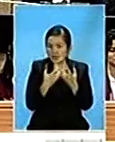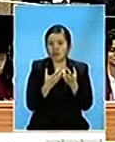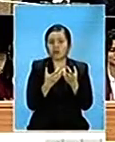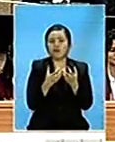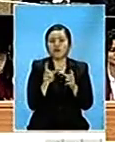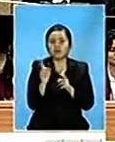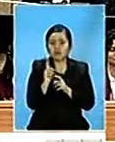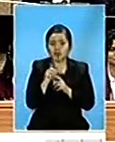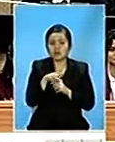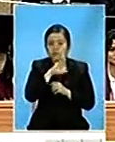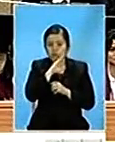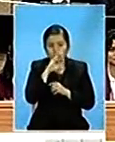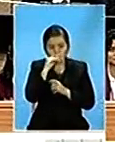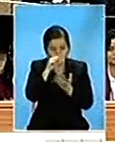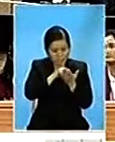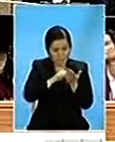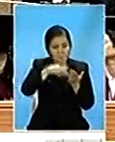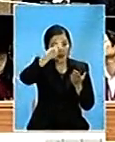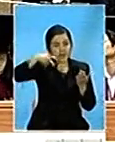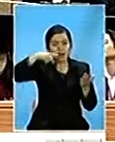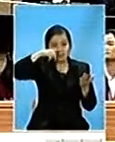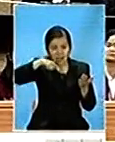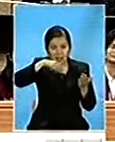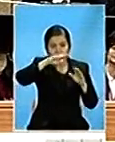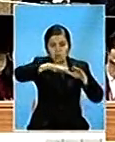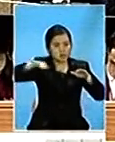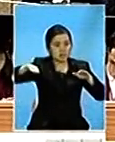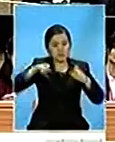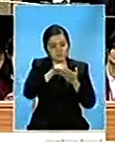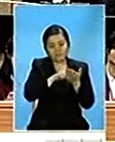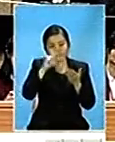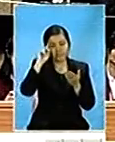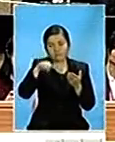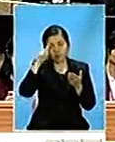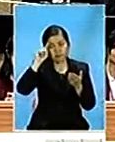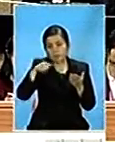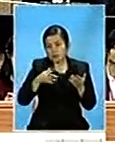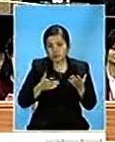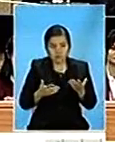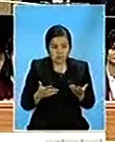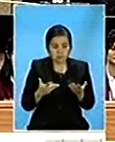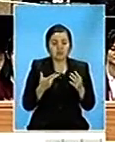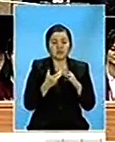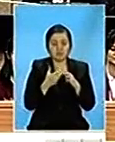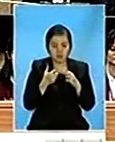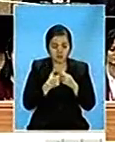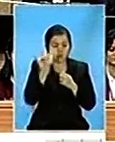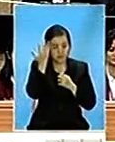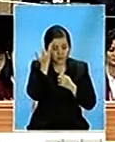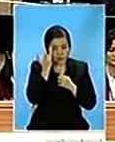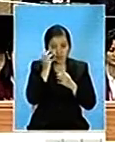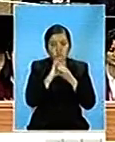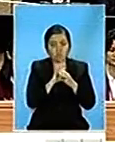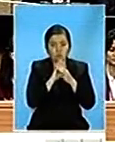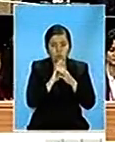ก็คือถ้าพูดถึงเรื่องการเขียนเด็กเหล่านั้นเนี่ยไม่สามารถเขียนได้เลยนี่คือเป็นสิ่งที่น่ากังวลใจว่า